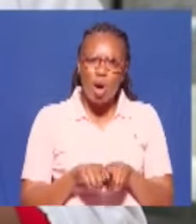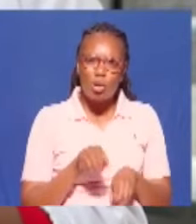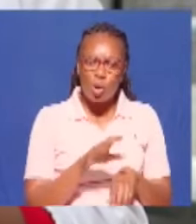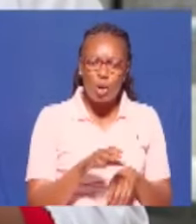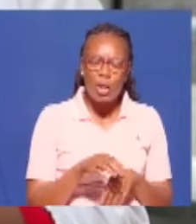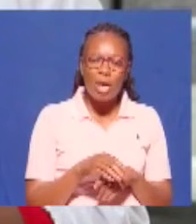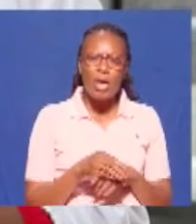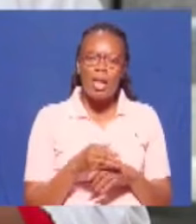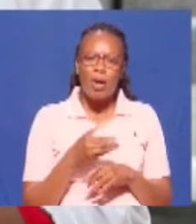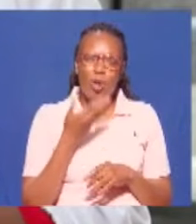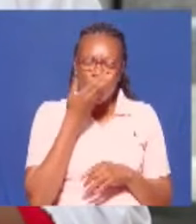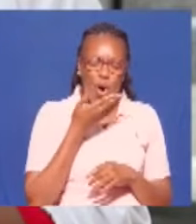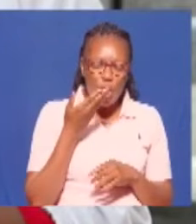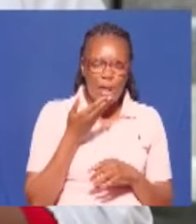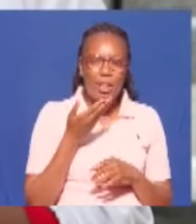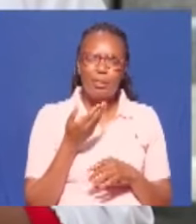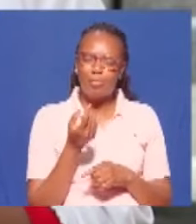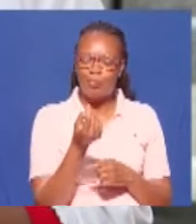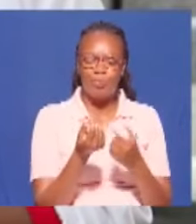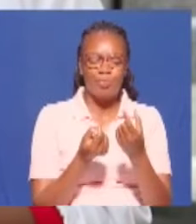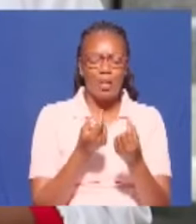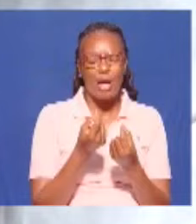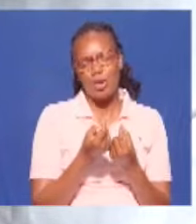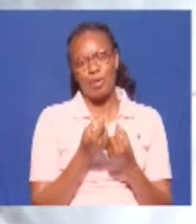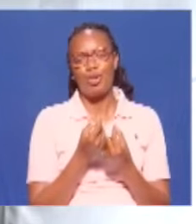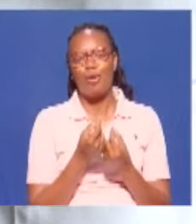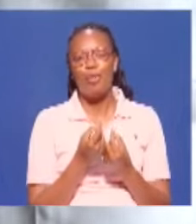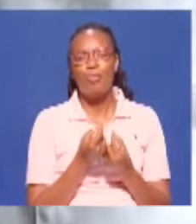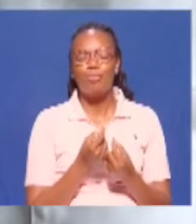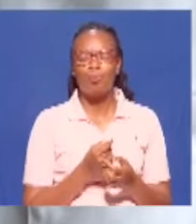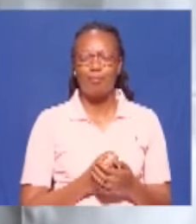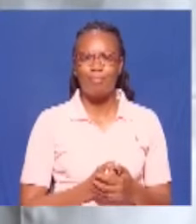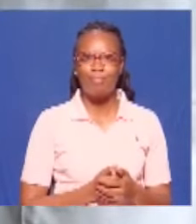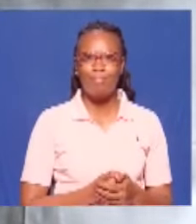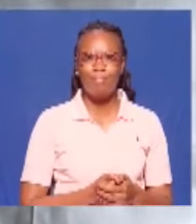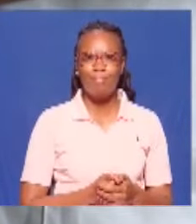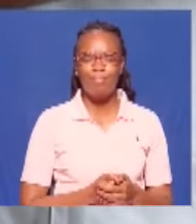they have low calories too. So that is my target market.